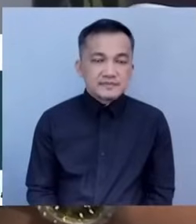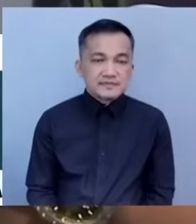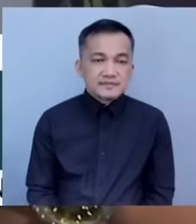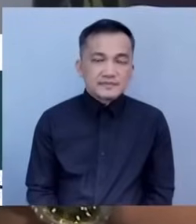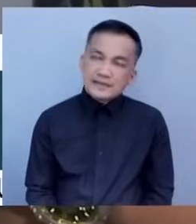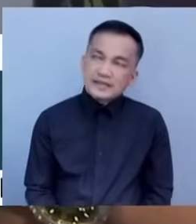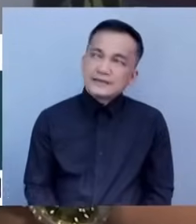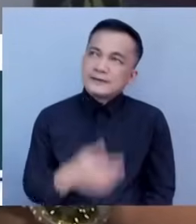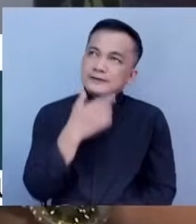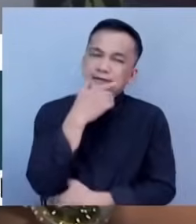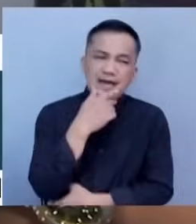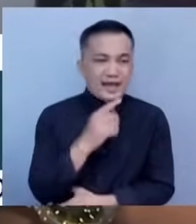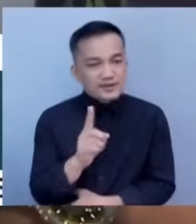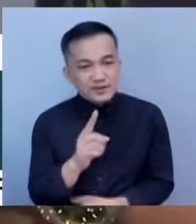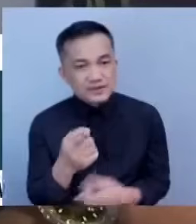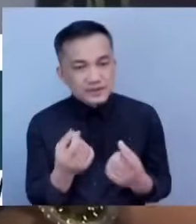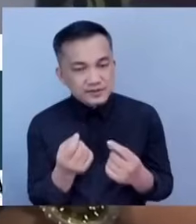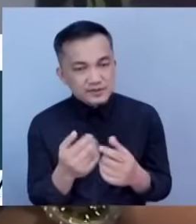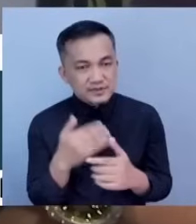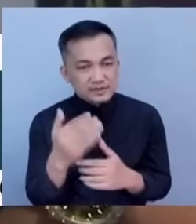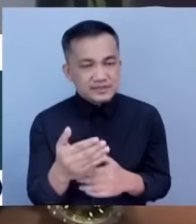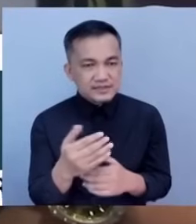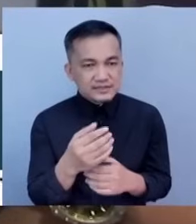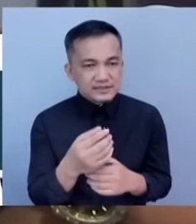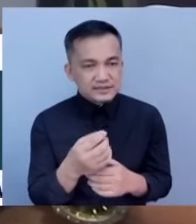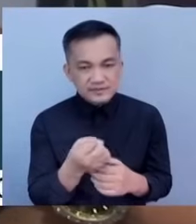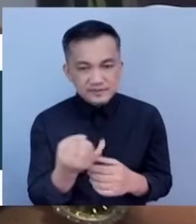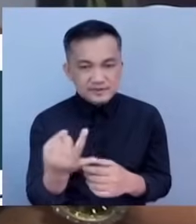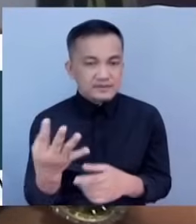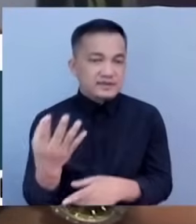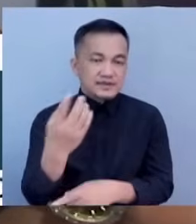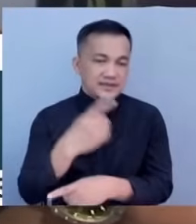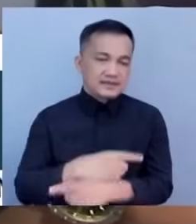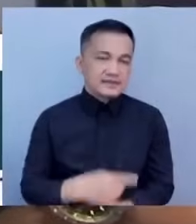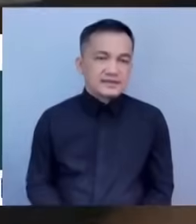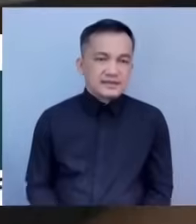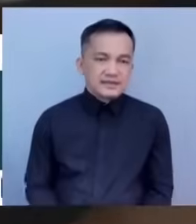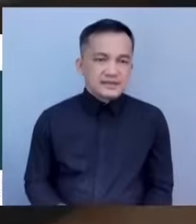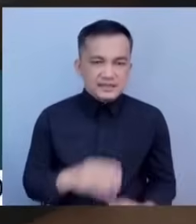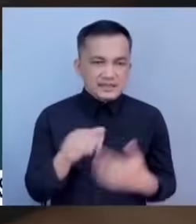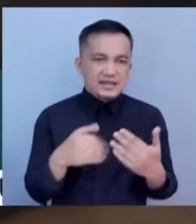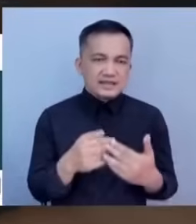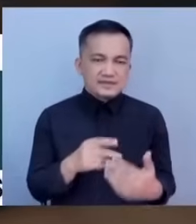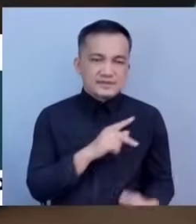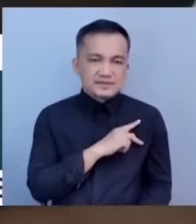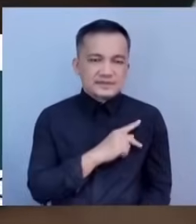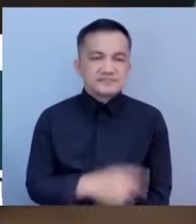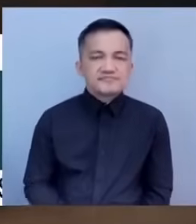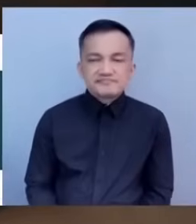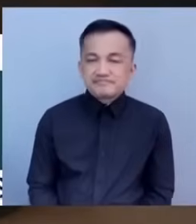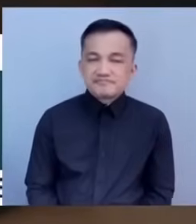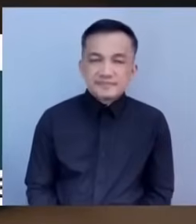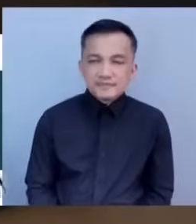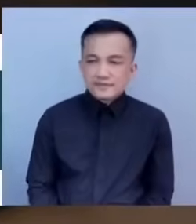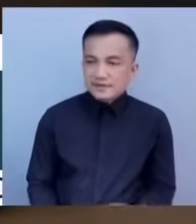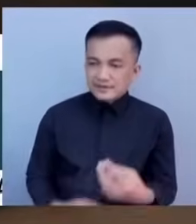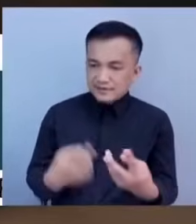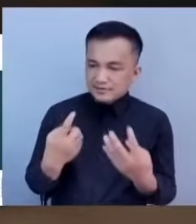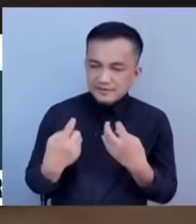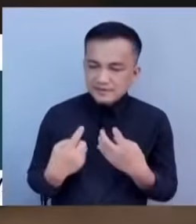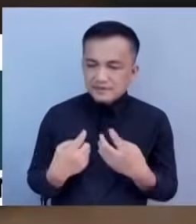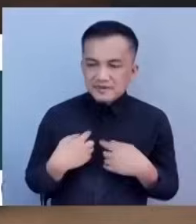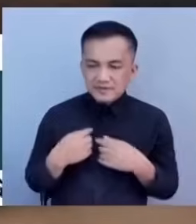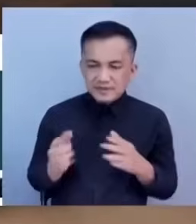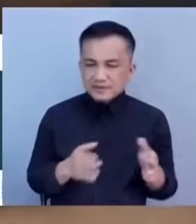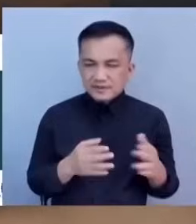ano yung mga gagawin in the next few days. Talagang lahat personal. Tinanong niya ako yung ano, mga plano ko. Sabi ko, ayusin